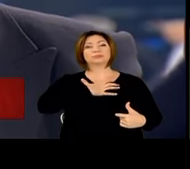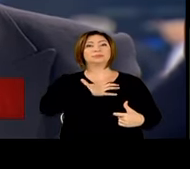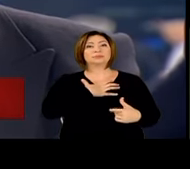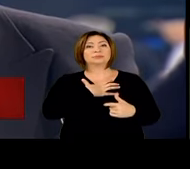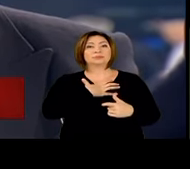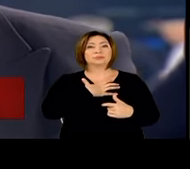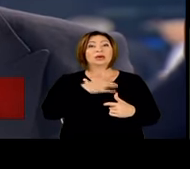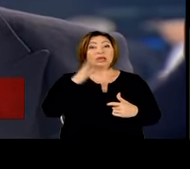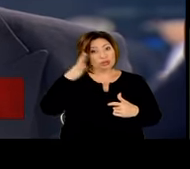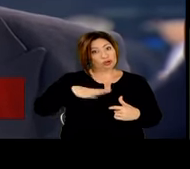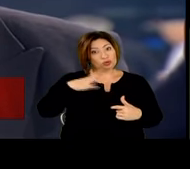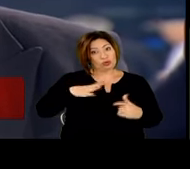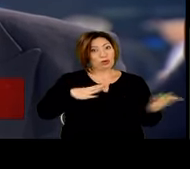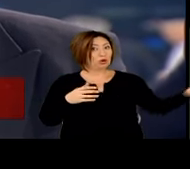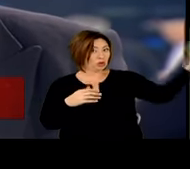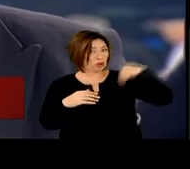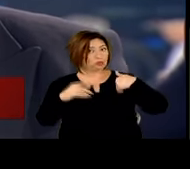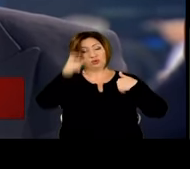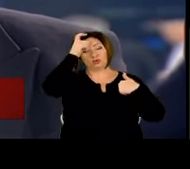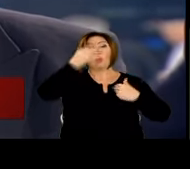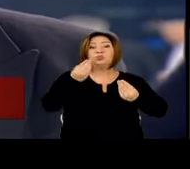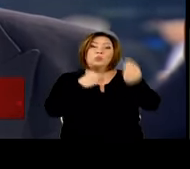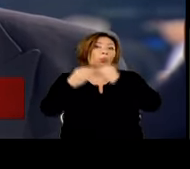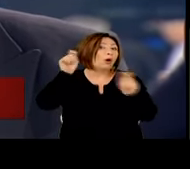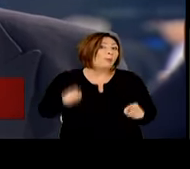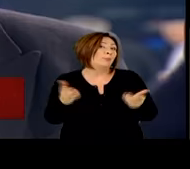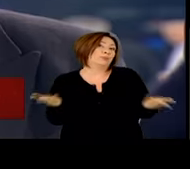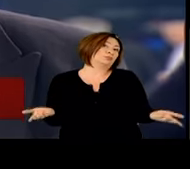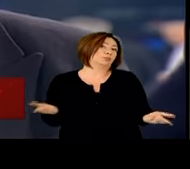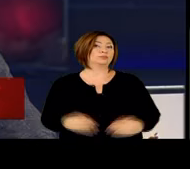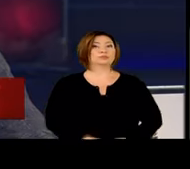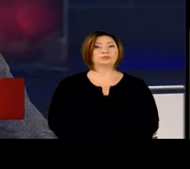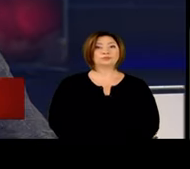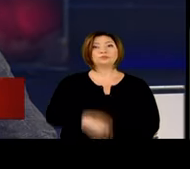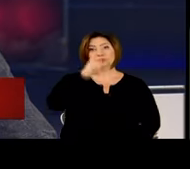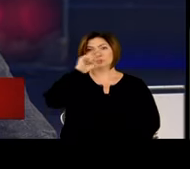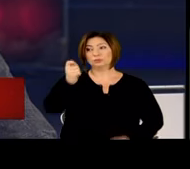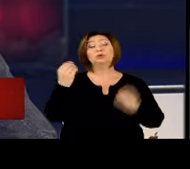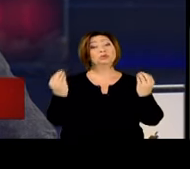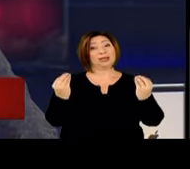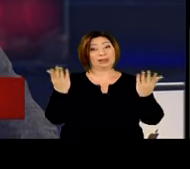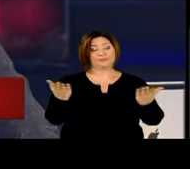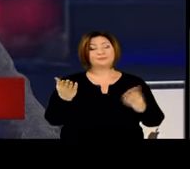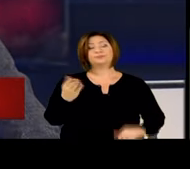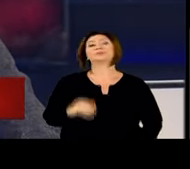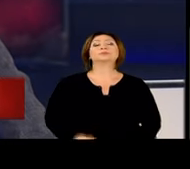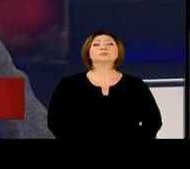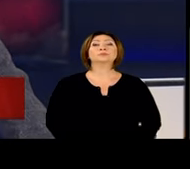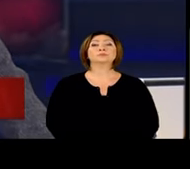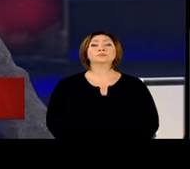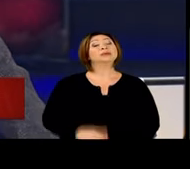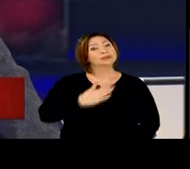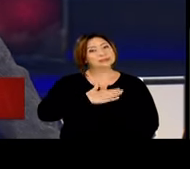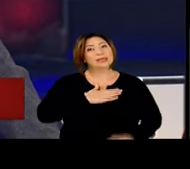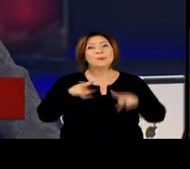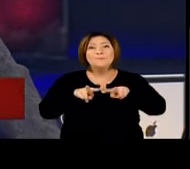Eğer istiyorlarsa gelirler Türkiye'mizde yerler. Güzel, güzel. Peki, Sayın